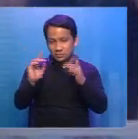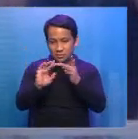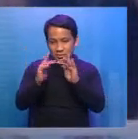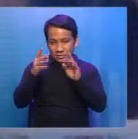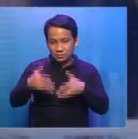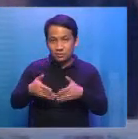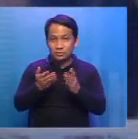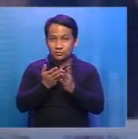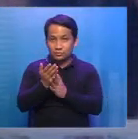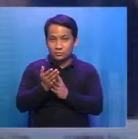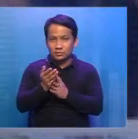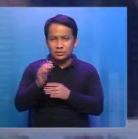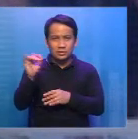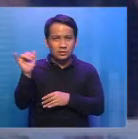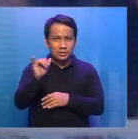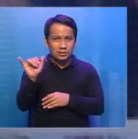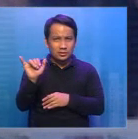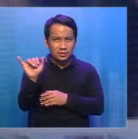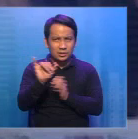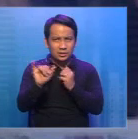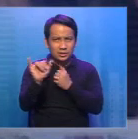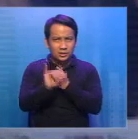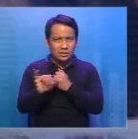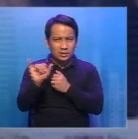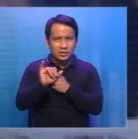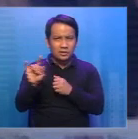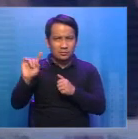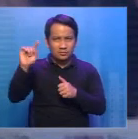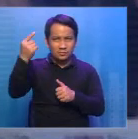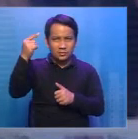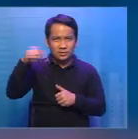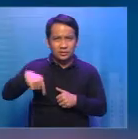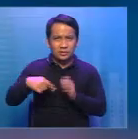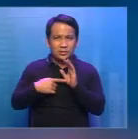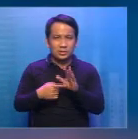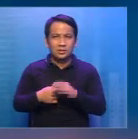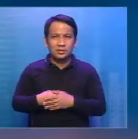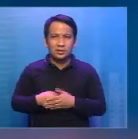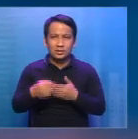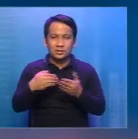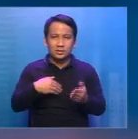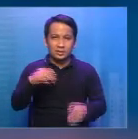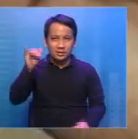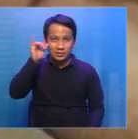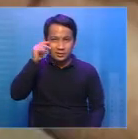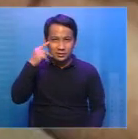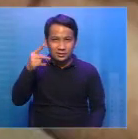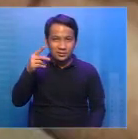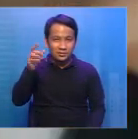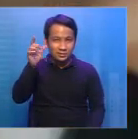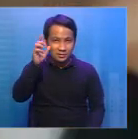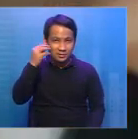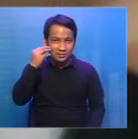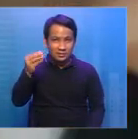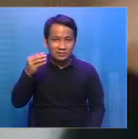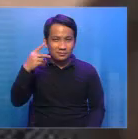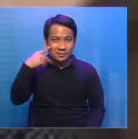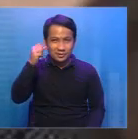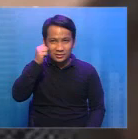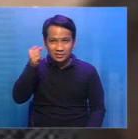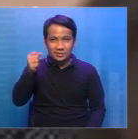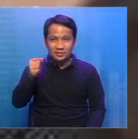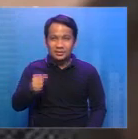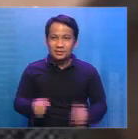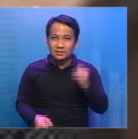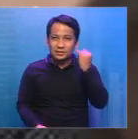netizens online sa Yahoo platform at siya ang nangunguna rito kesa kina Yoon Bin, Lee Min Ho, Park Seo Joon